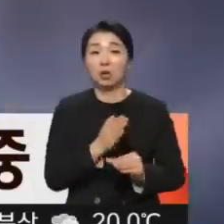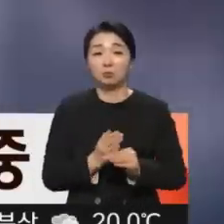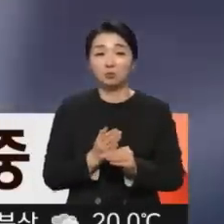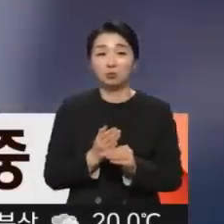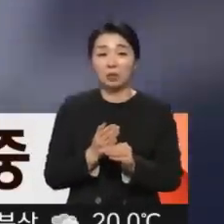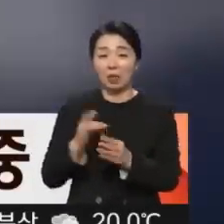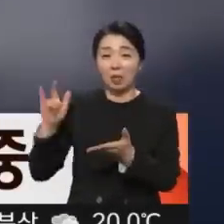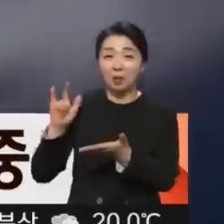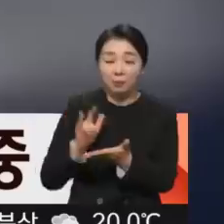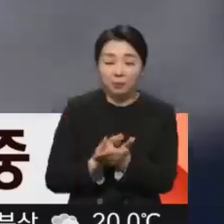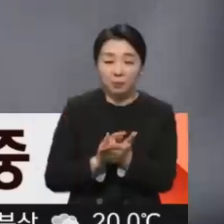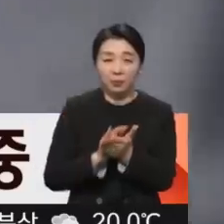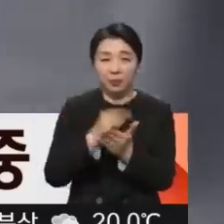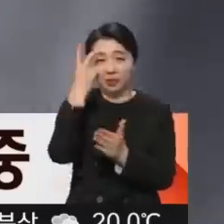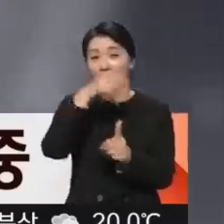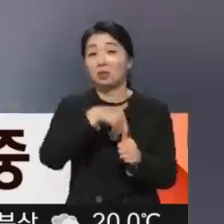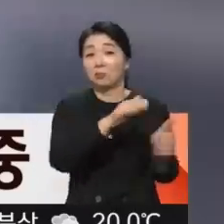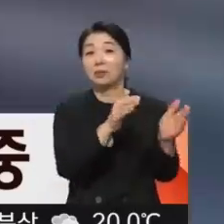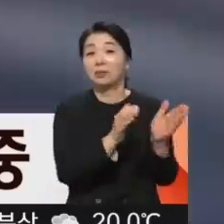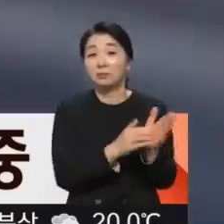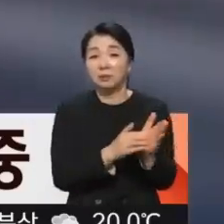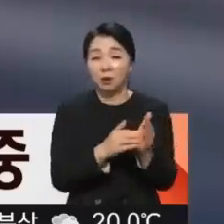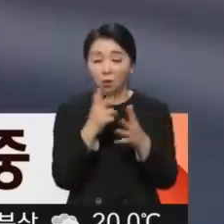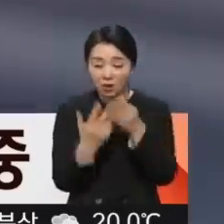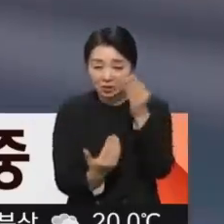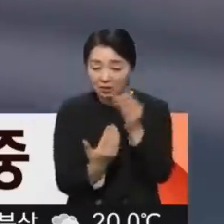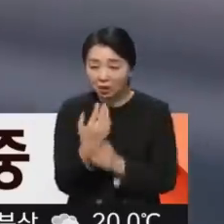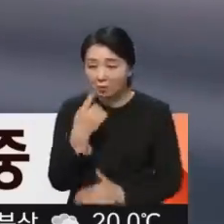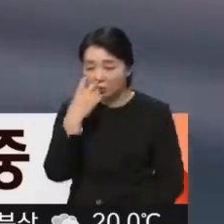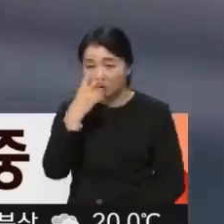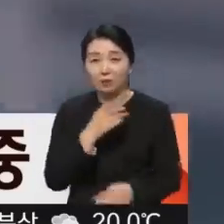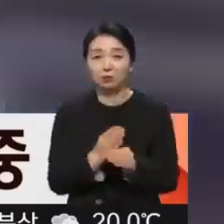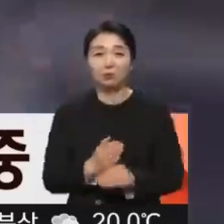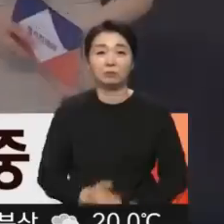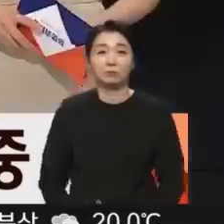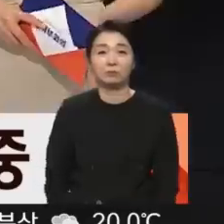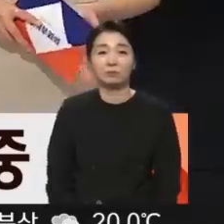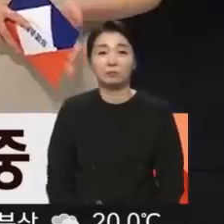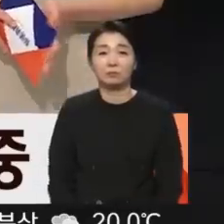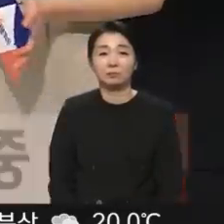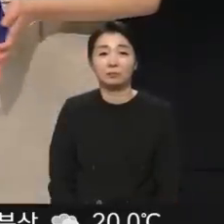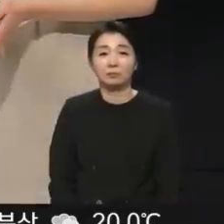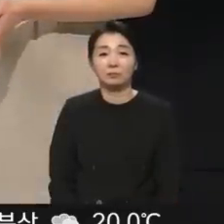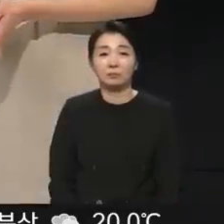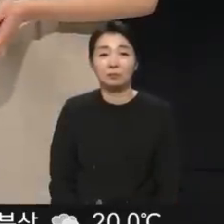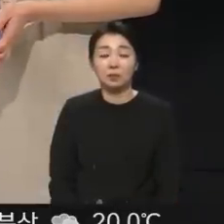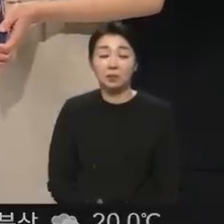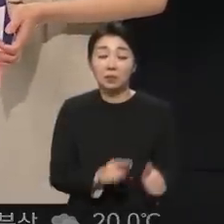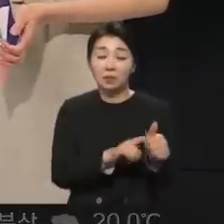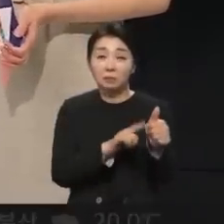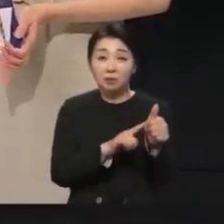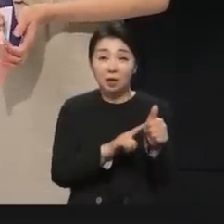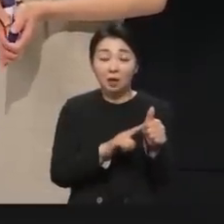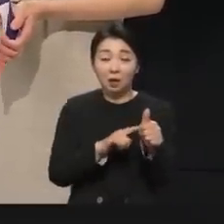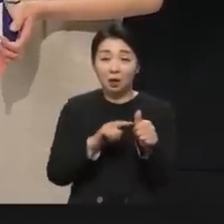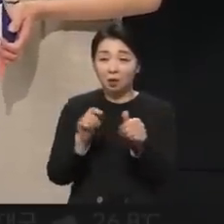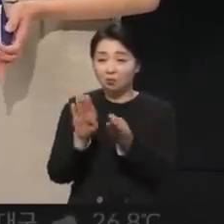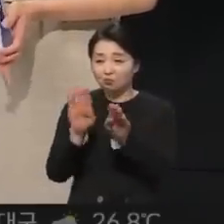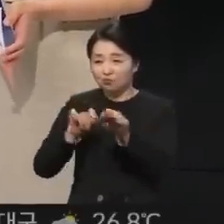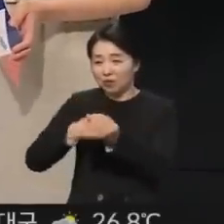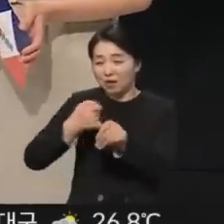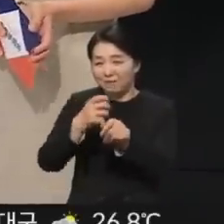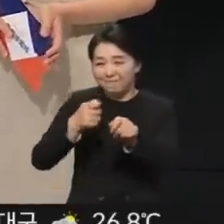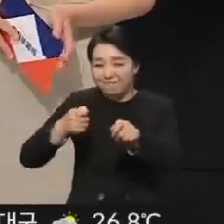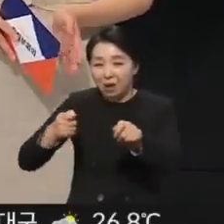남성을 경찰에 인계했다고 하는데요. 정확한 사건 경위를 조사 중입니다. 네, 제가 들으니까 그 남성이 문을 강제로 열려고 했고 네.